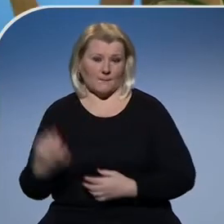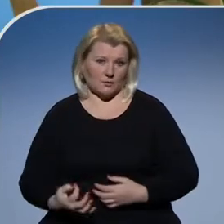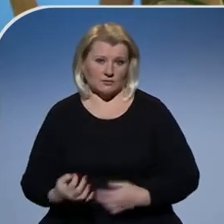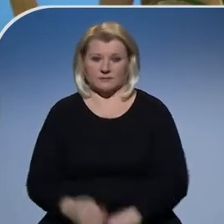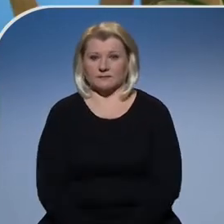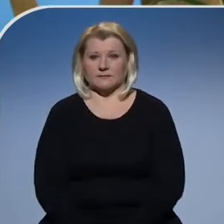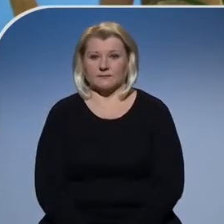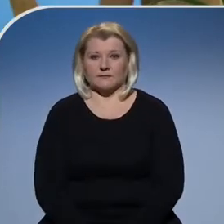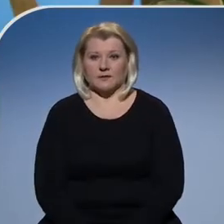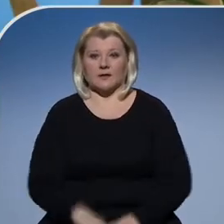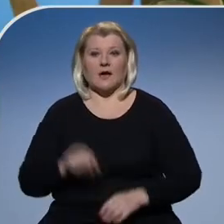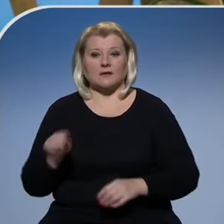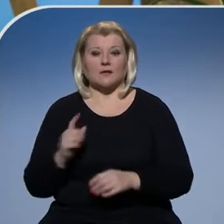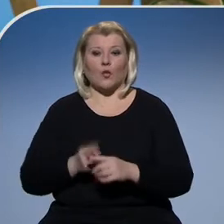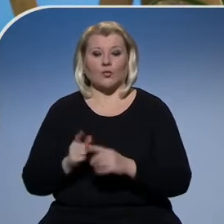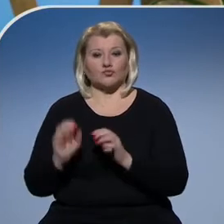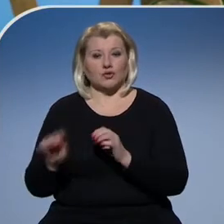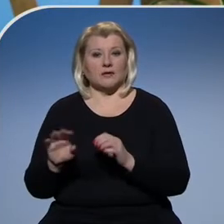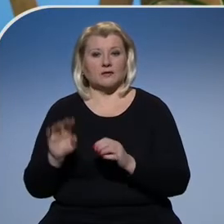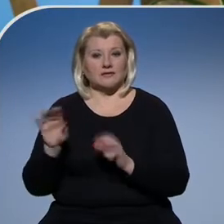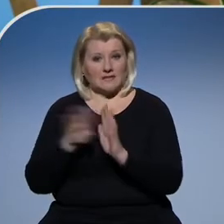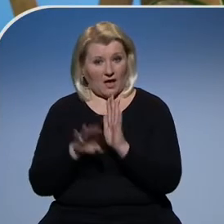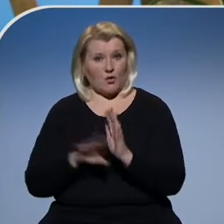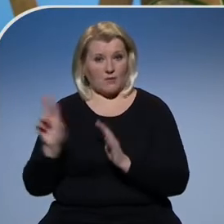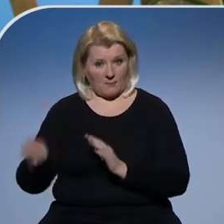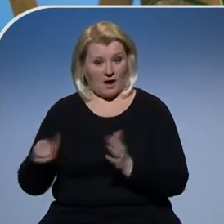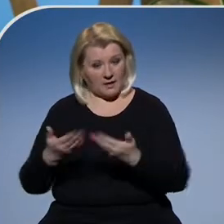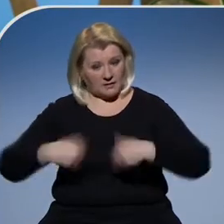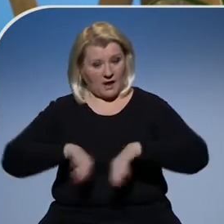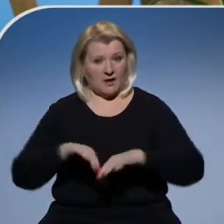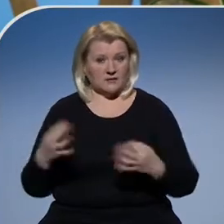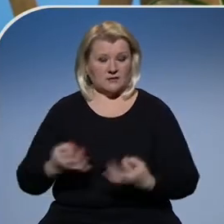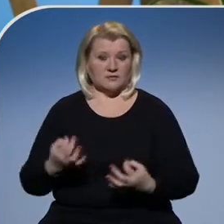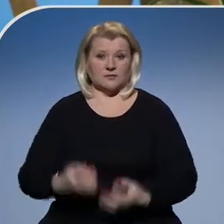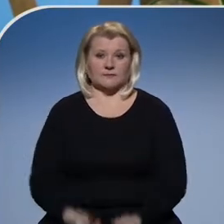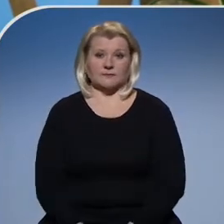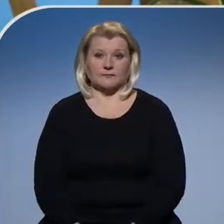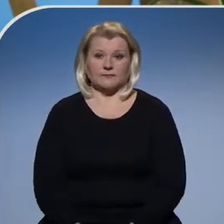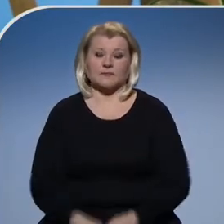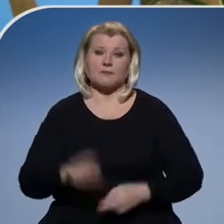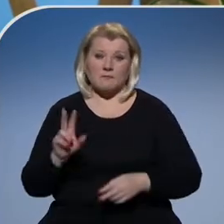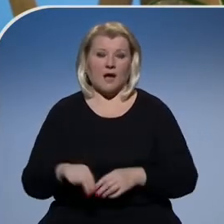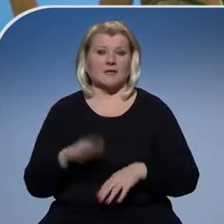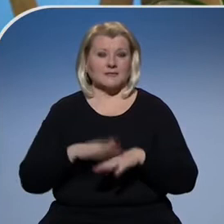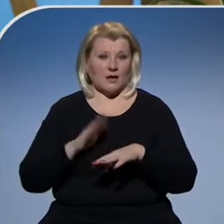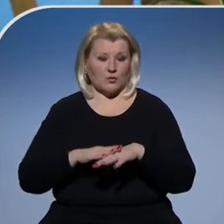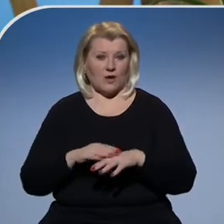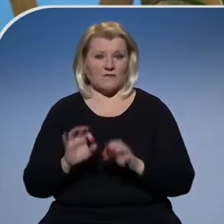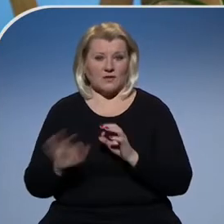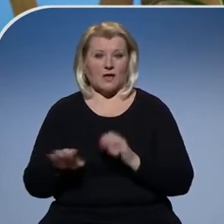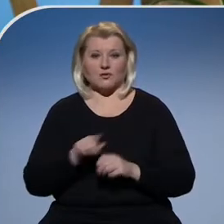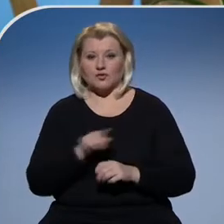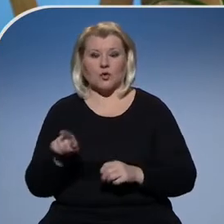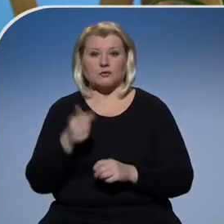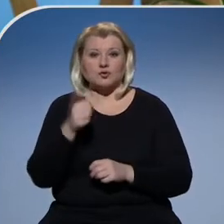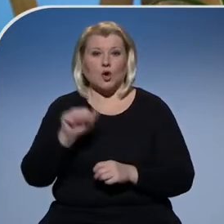podobně. Jak jsou tyhle ty účty chráněny zákonem? Tak tam funguje garance vkladů, je to do 100 000